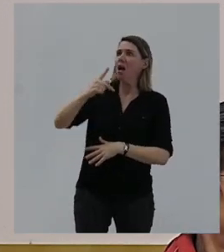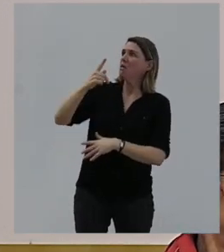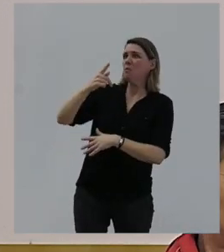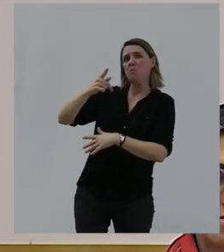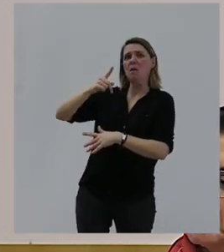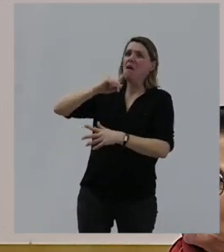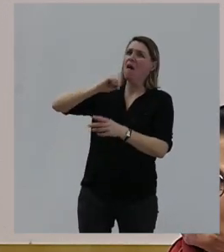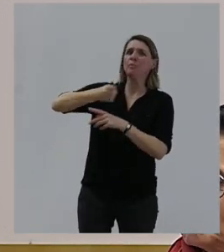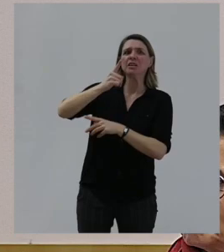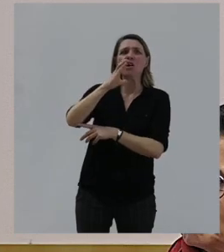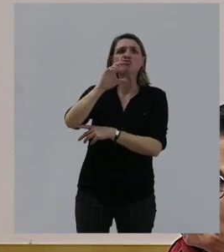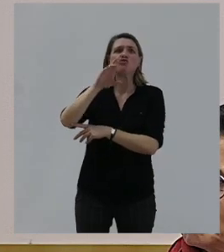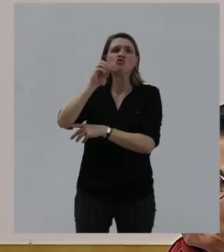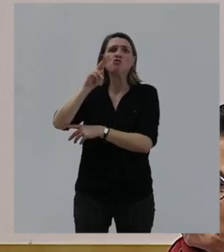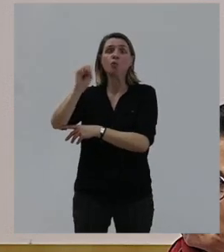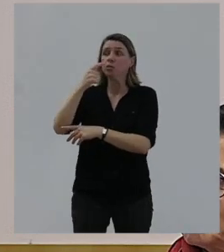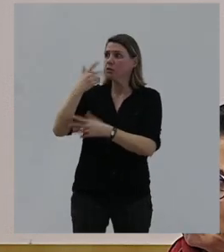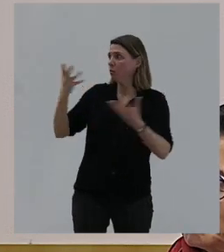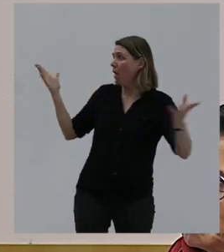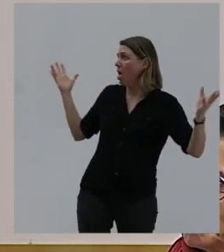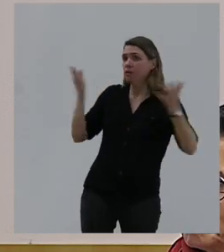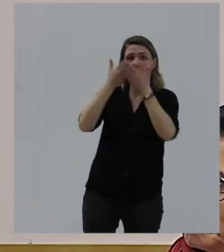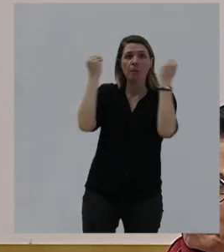du CROUS qui nous ont totalement échappé.